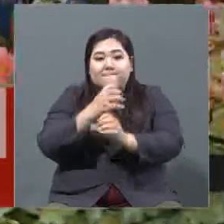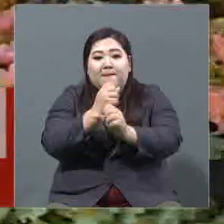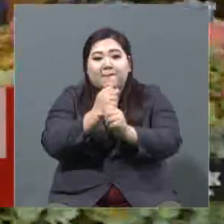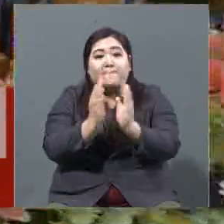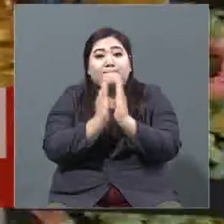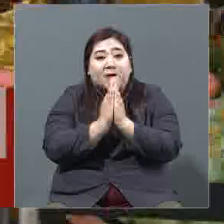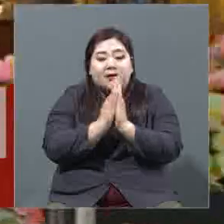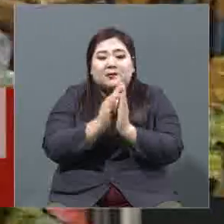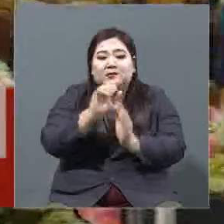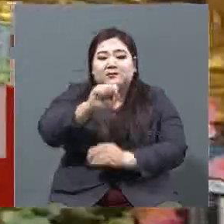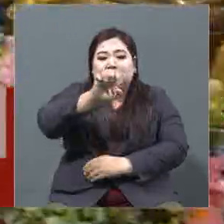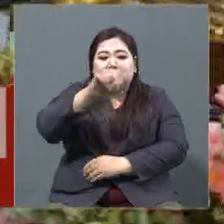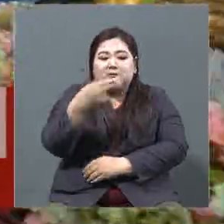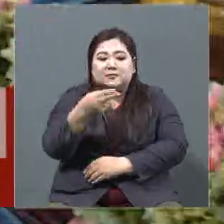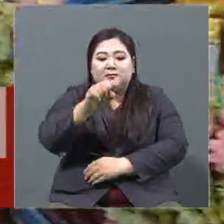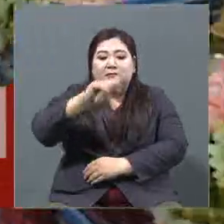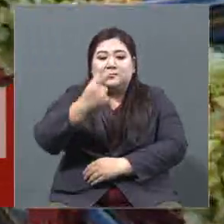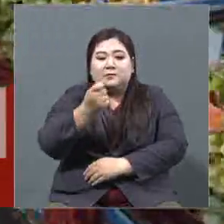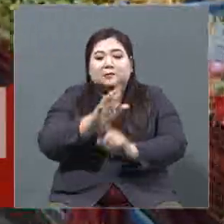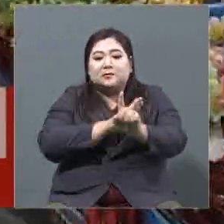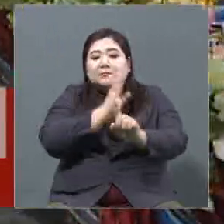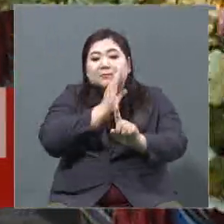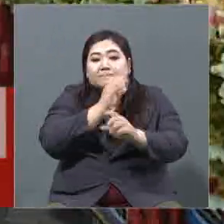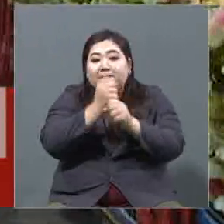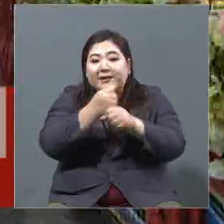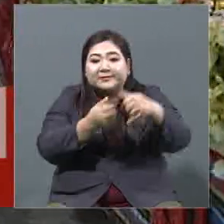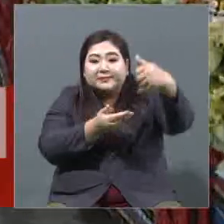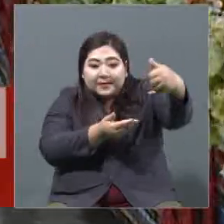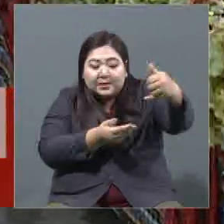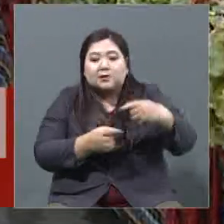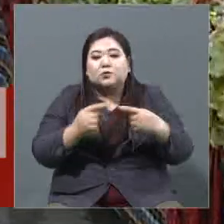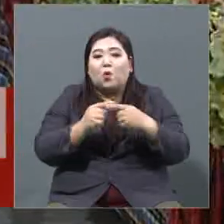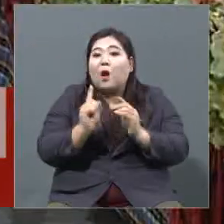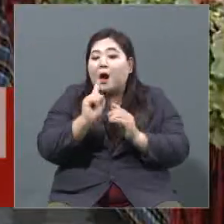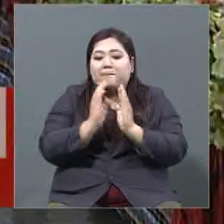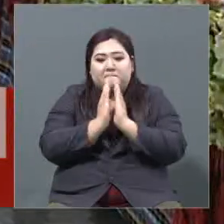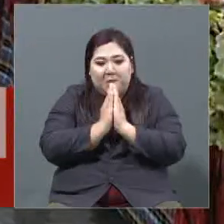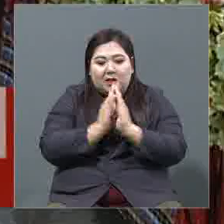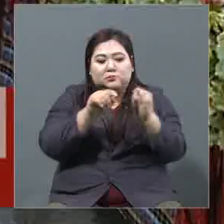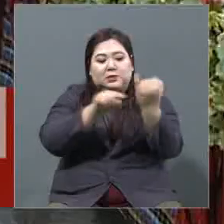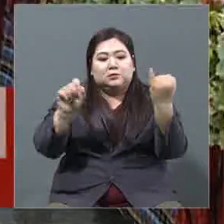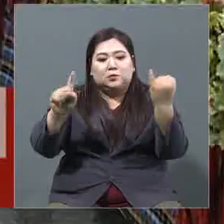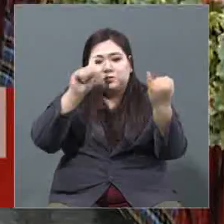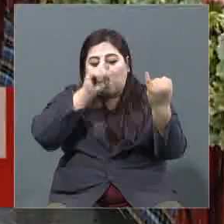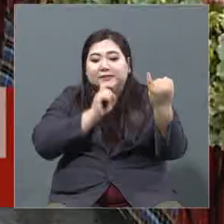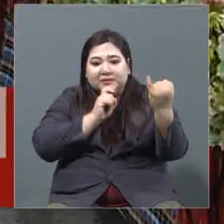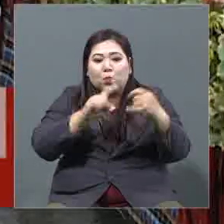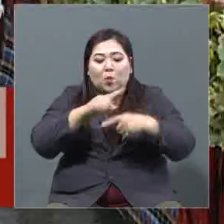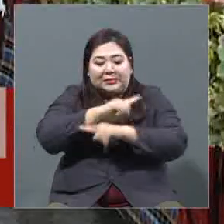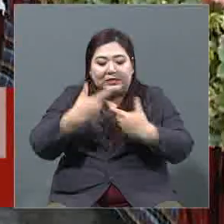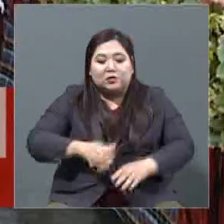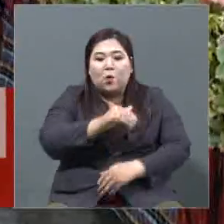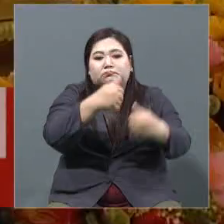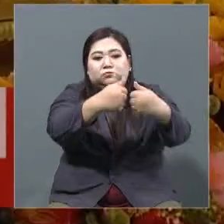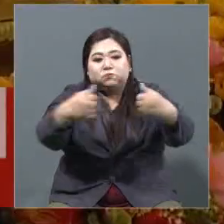พระสิงห์วรมหาวิหารรวมถึงพระประจำวันเกิดพระแก้วมรกตสมัยรัตนโกสินทร์และพระพุทธรูปสมัยต่างๆ